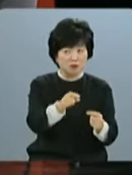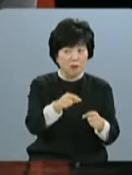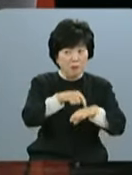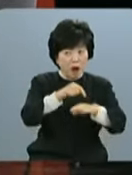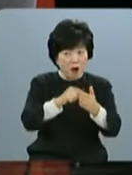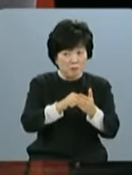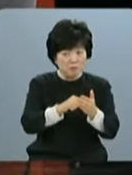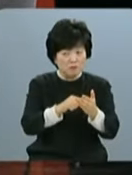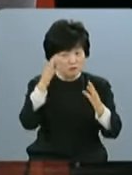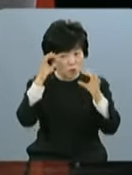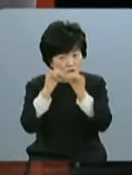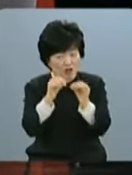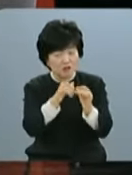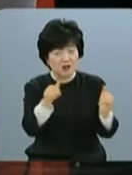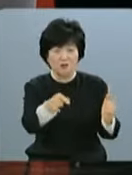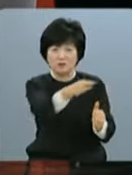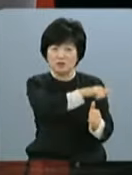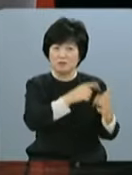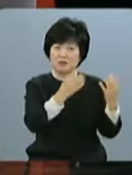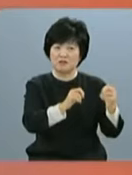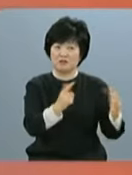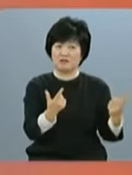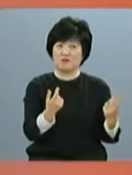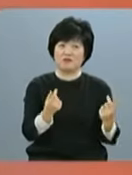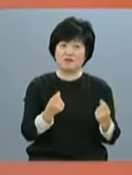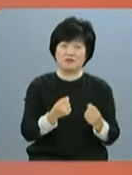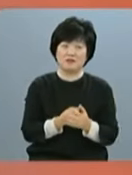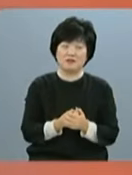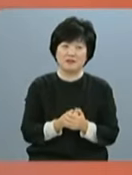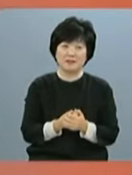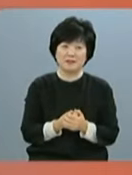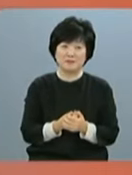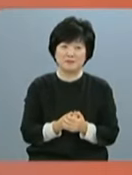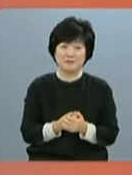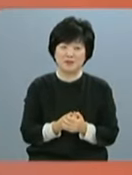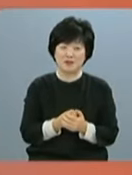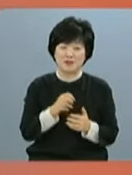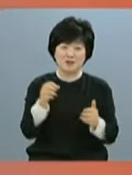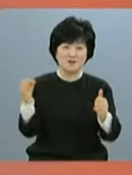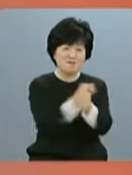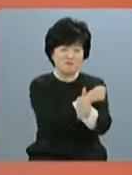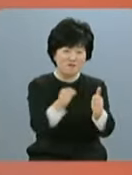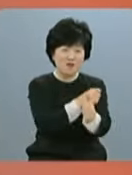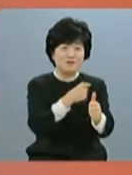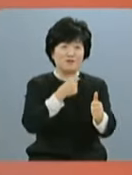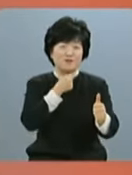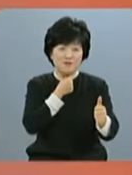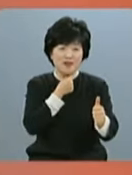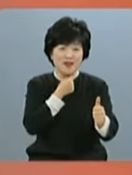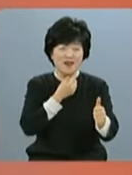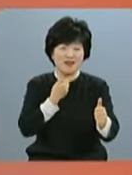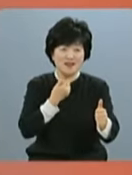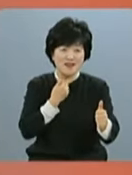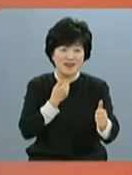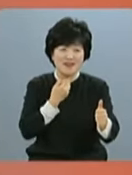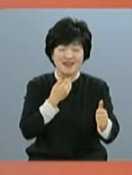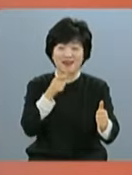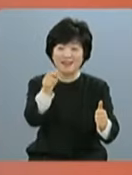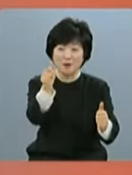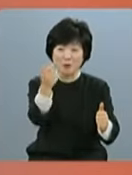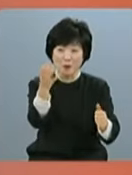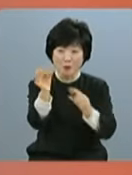후보, 5번 주도권 토론. 예, 우리 홍 후보님, 그 좁혀주고 싶다, 좁혀버리고 싶다, 이거는 우리 홍 후보님 18번